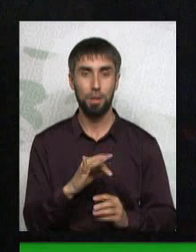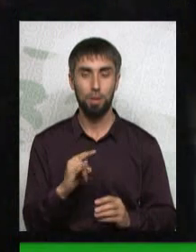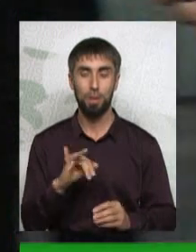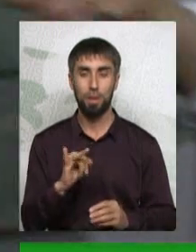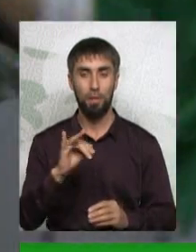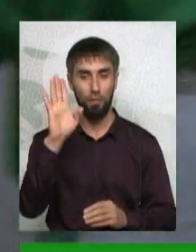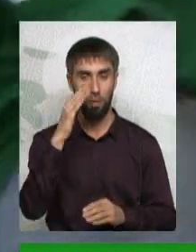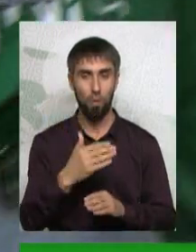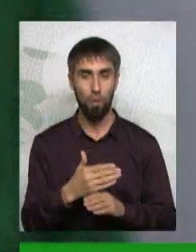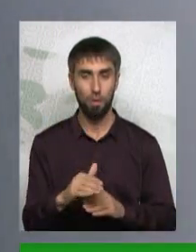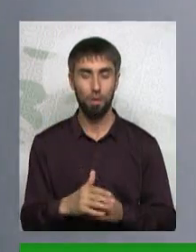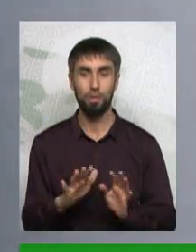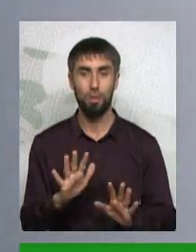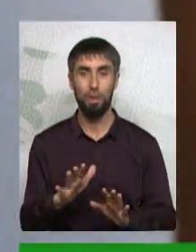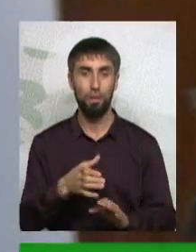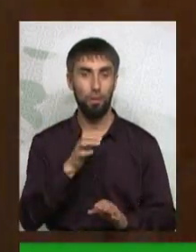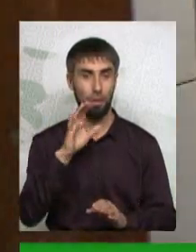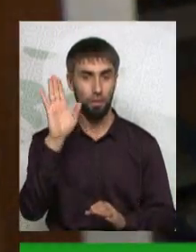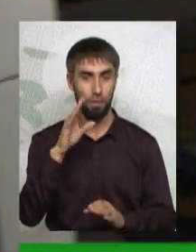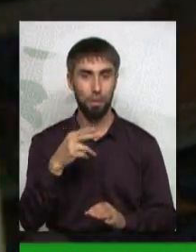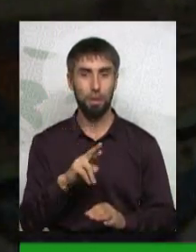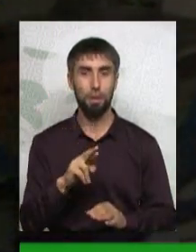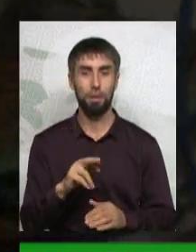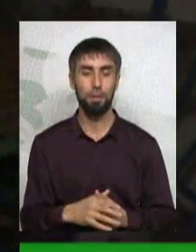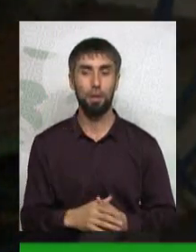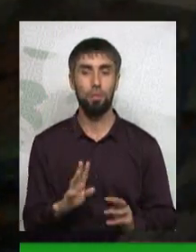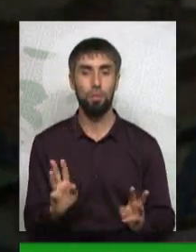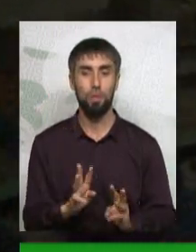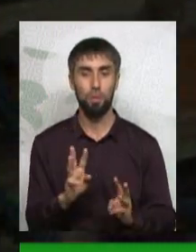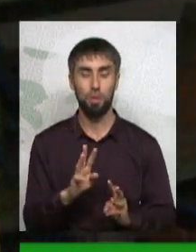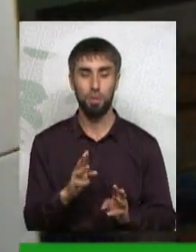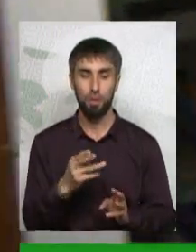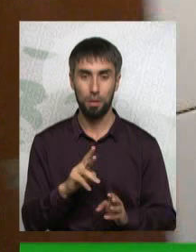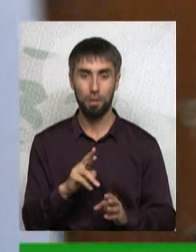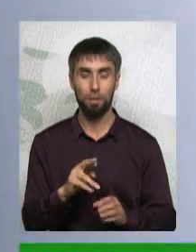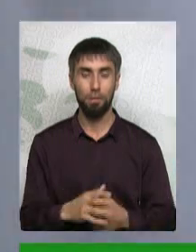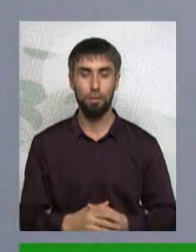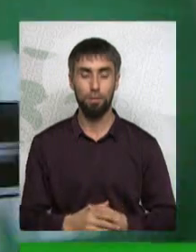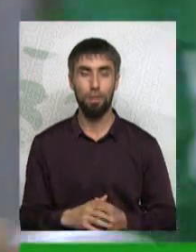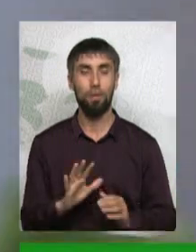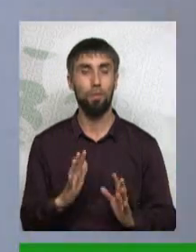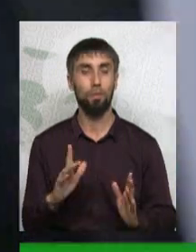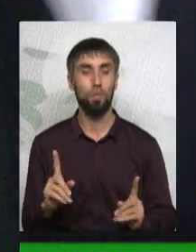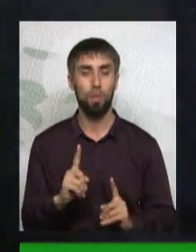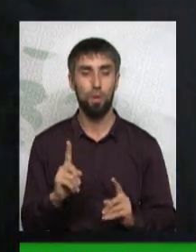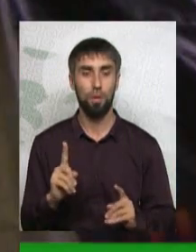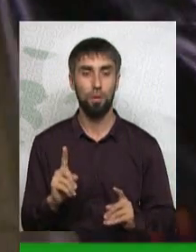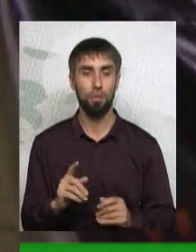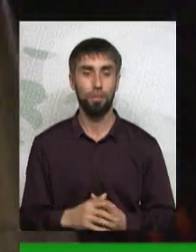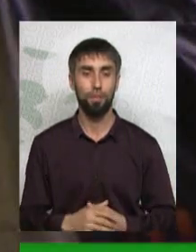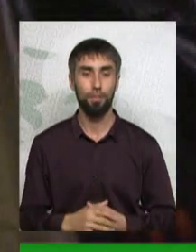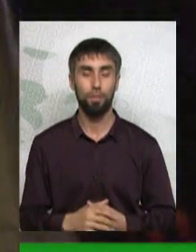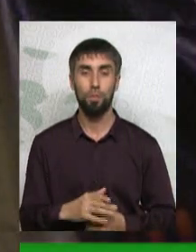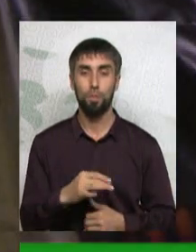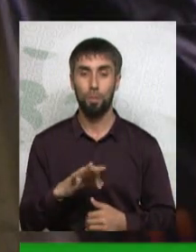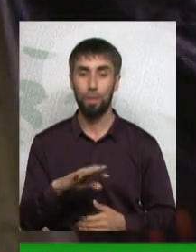водоотведение, то есть питьевая вода, вода для пожарных гидрантов, чтобы заправлять, если что, пожарные автомашины.